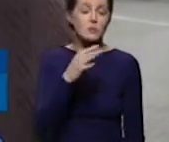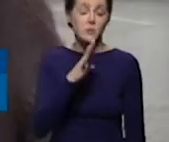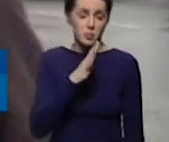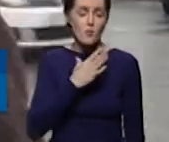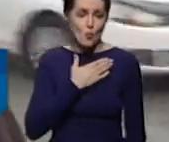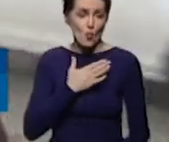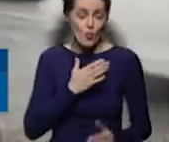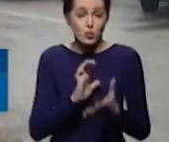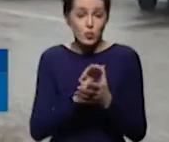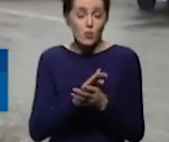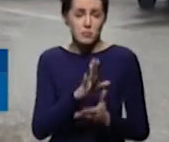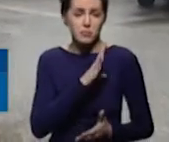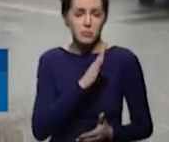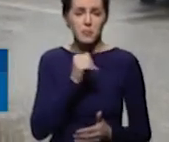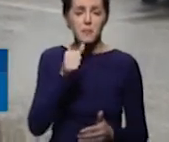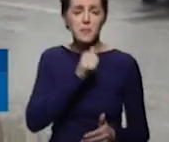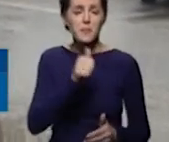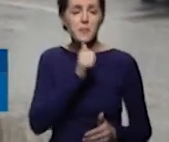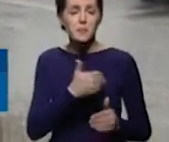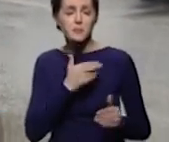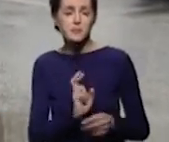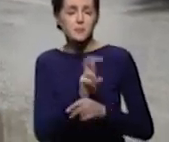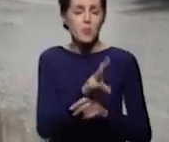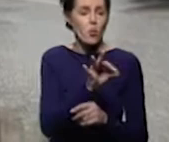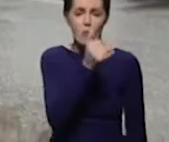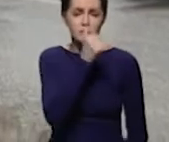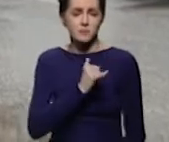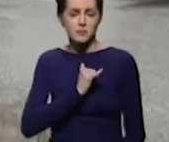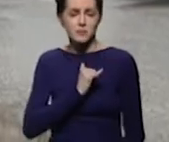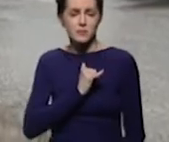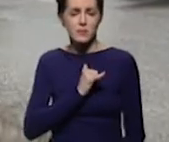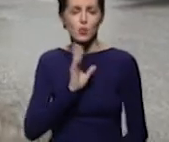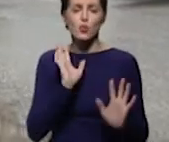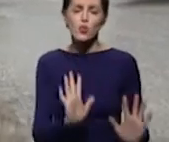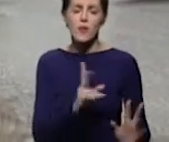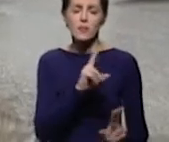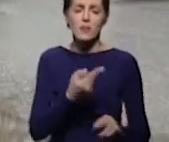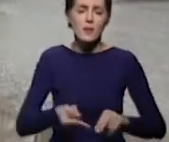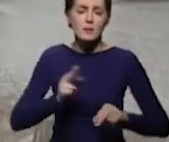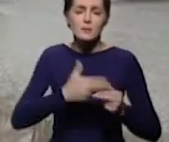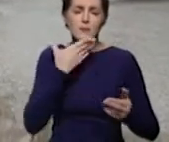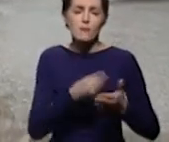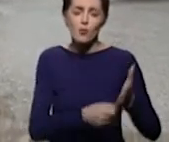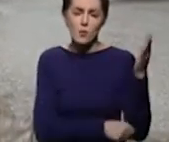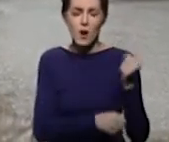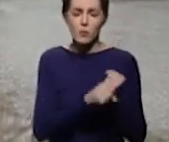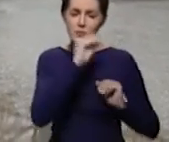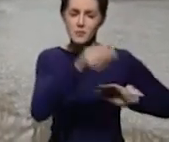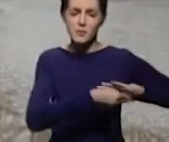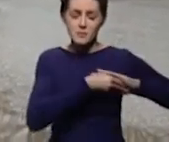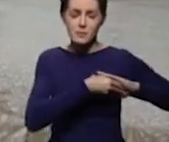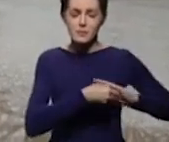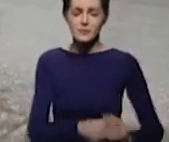туди питалася пойти, говорять, що в хорошому, але їх не пустили. Сказали, для своїх працюючих. Тому